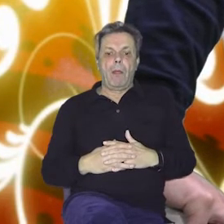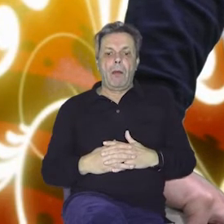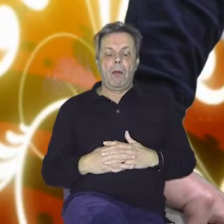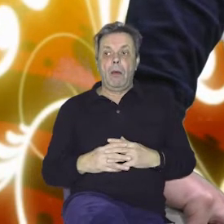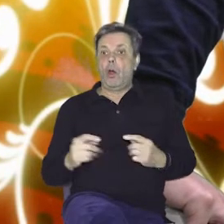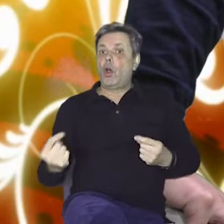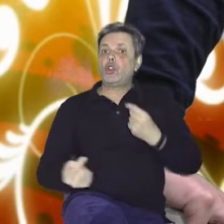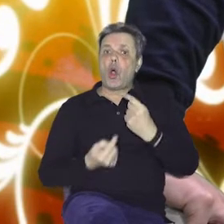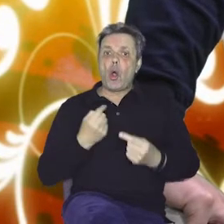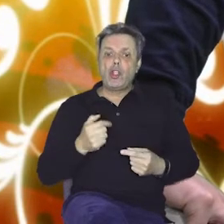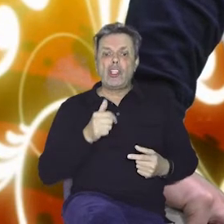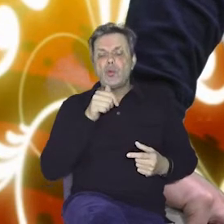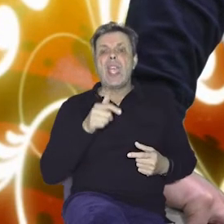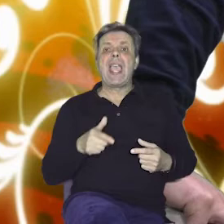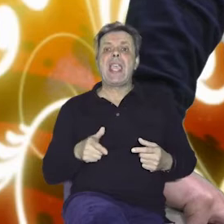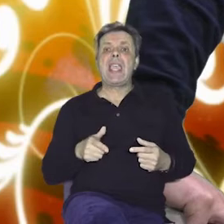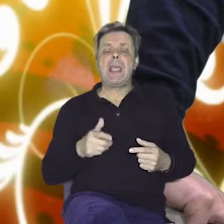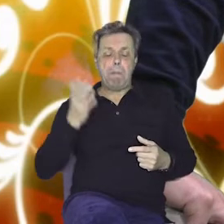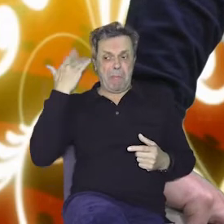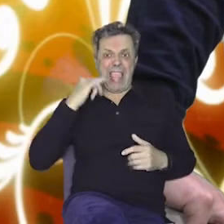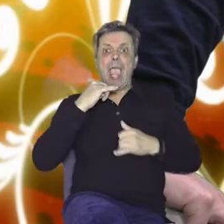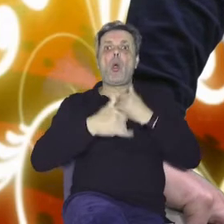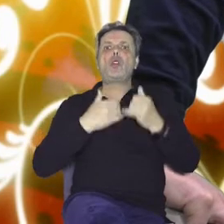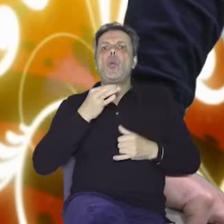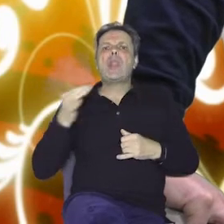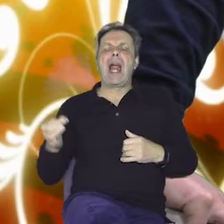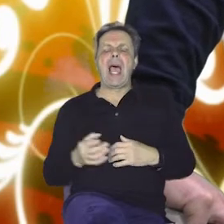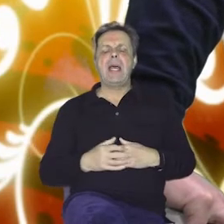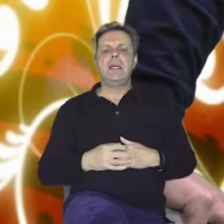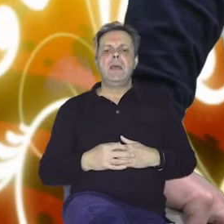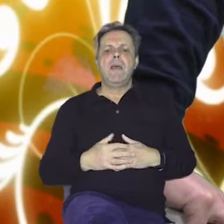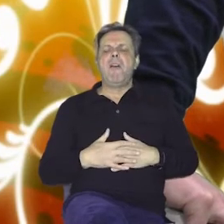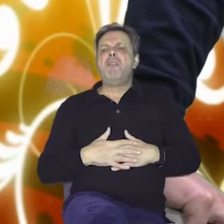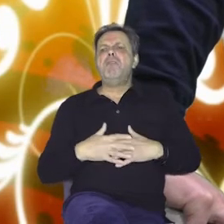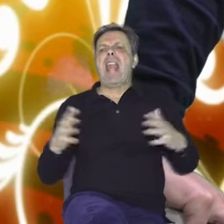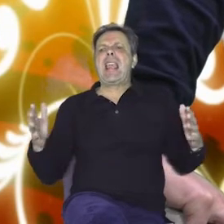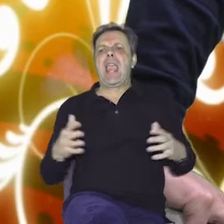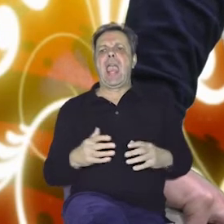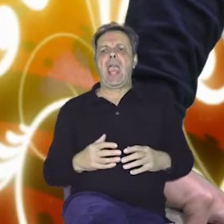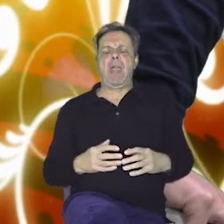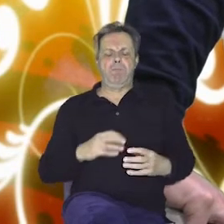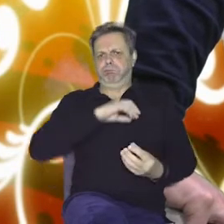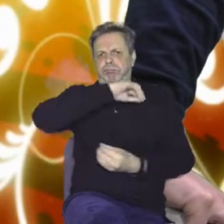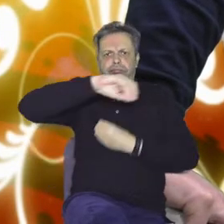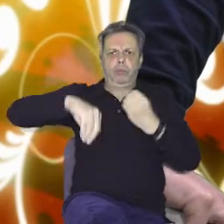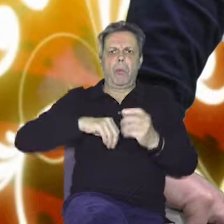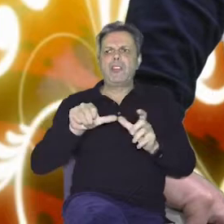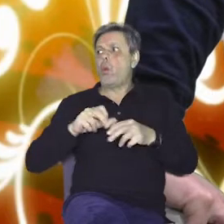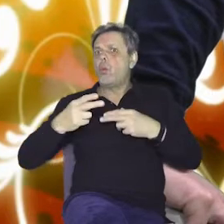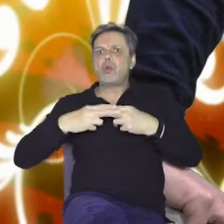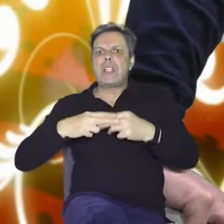Dogodile su se one prije godinu dana velike turbulencije u susjednim